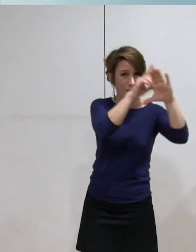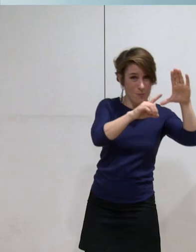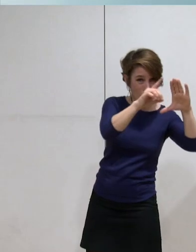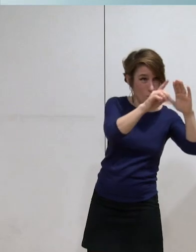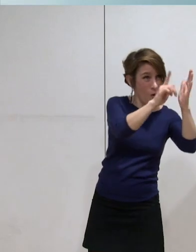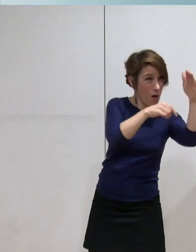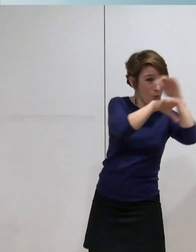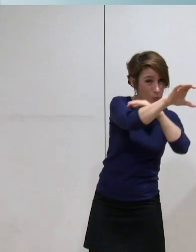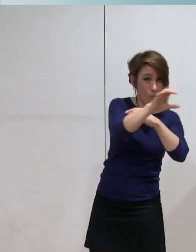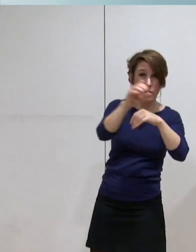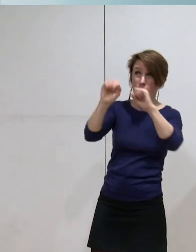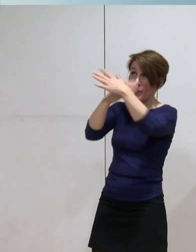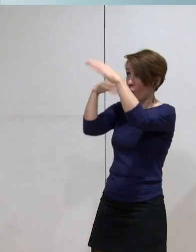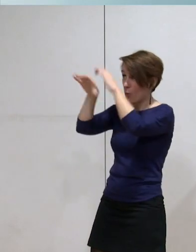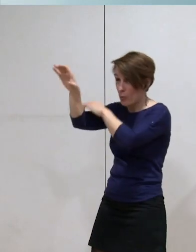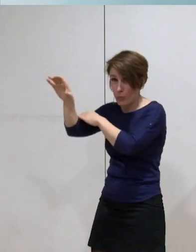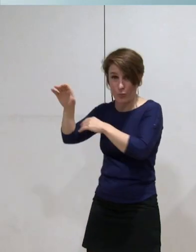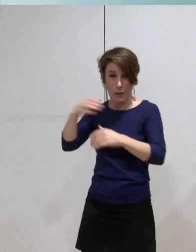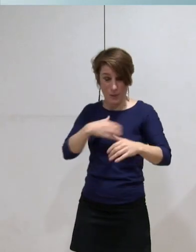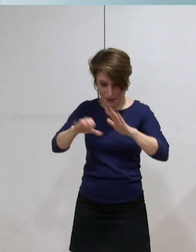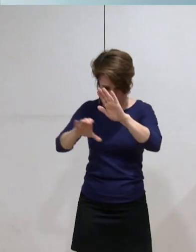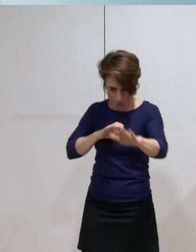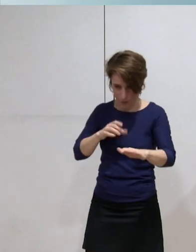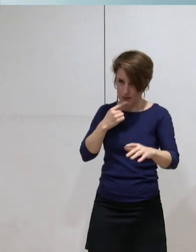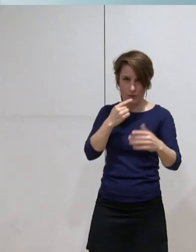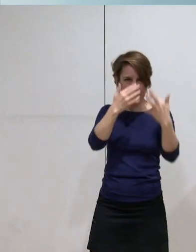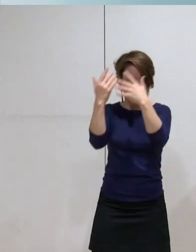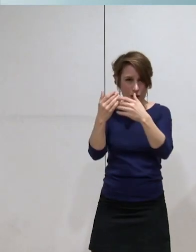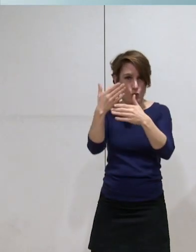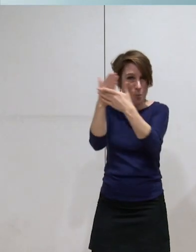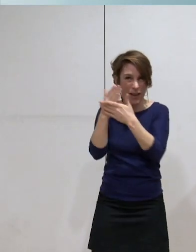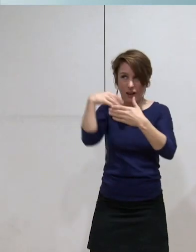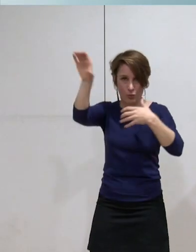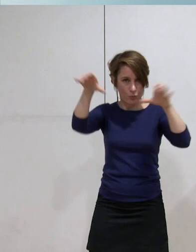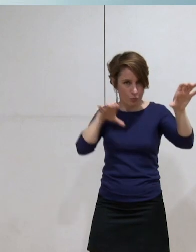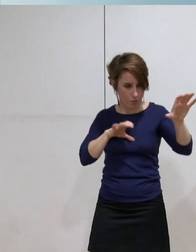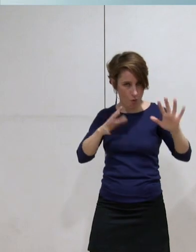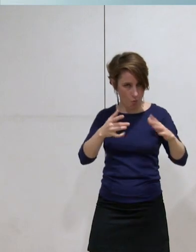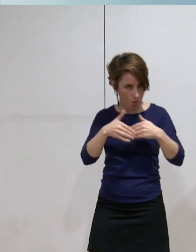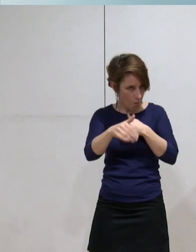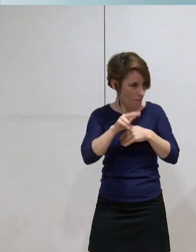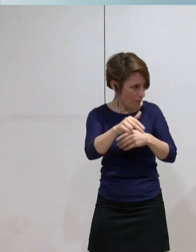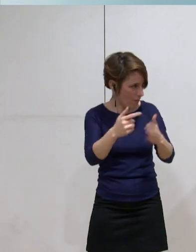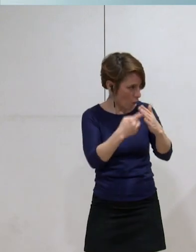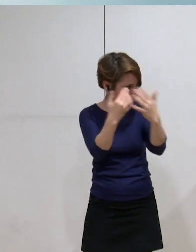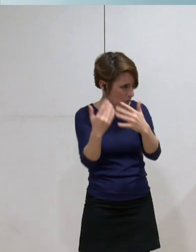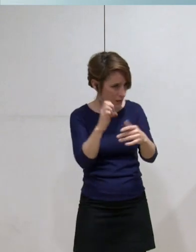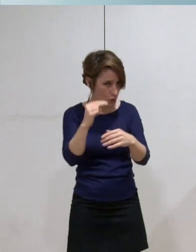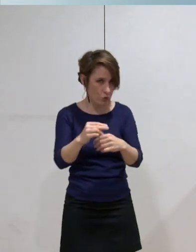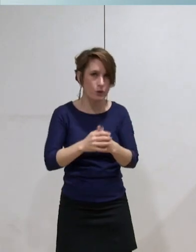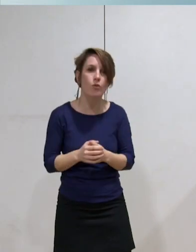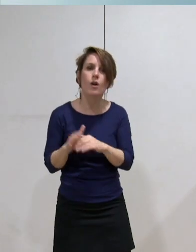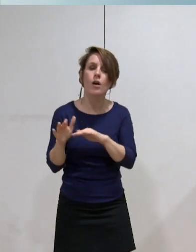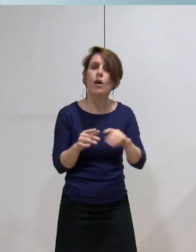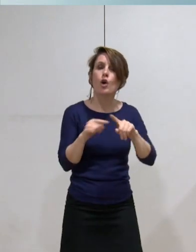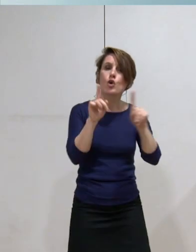est-ce que vous envisagez de les réformer votre budget 2016 je l'ai bien lu mais je vous dis franchement il me